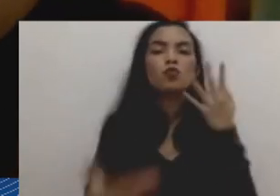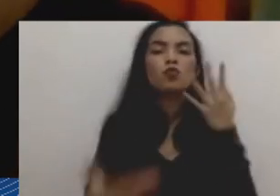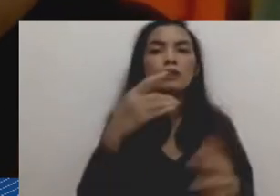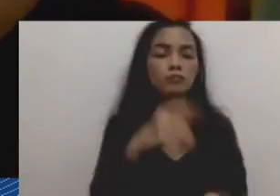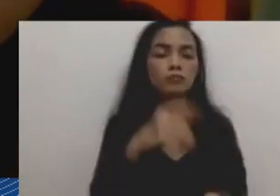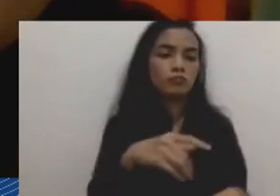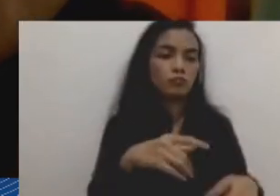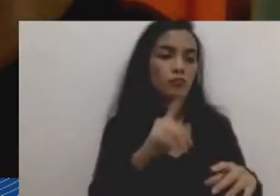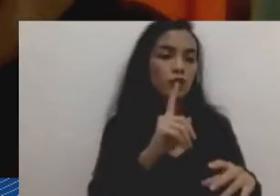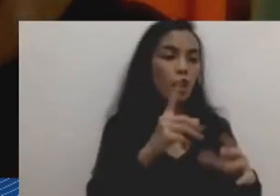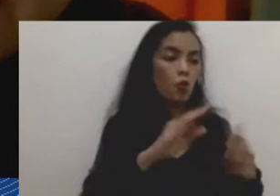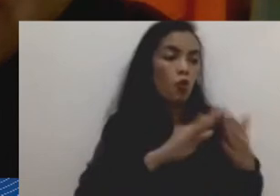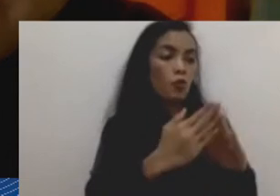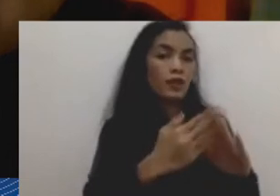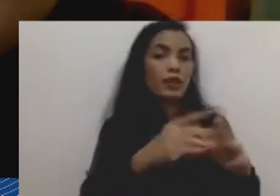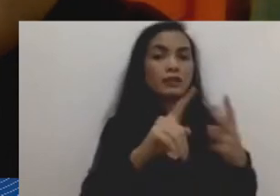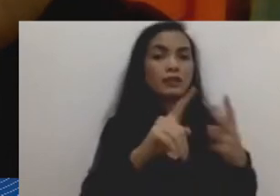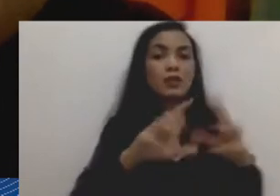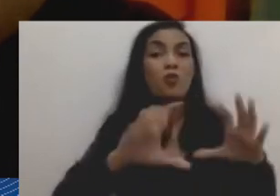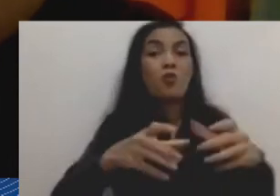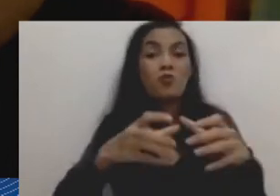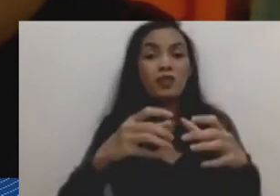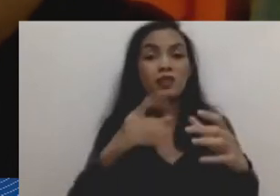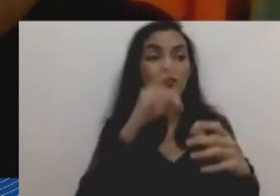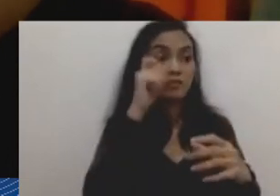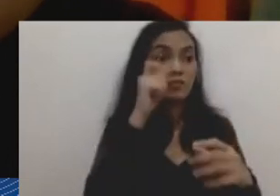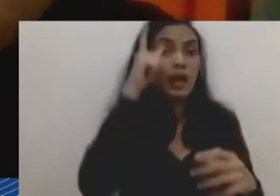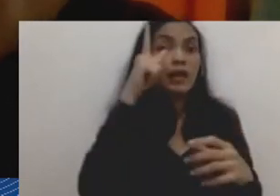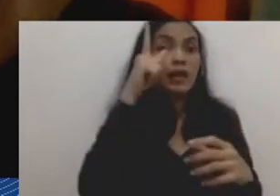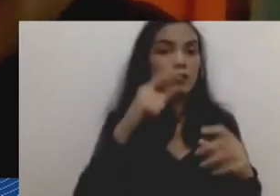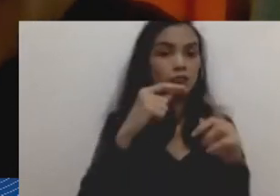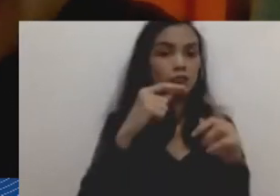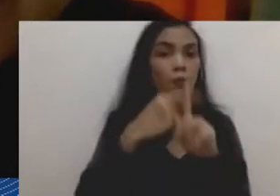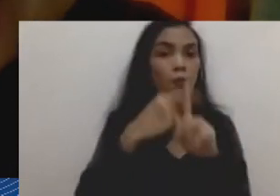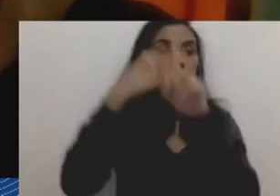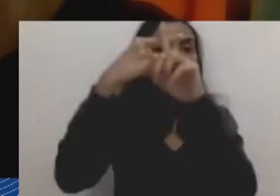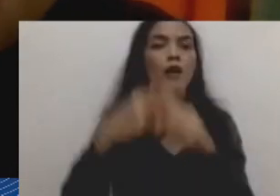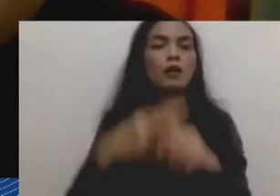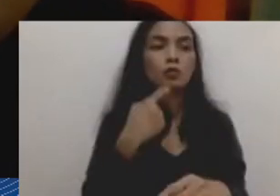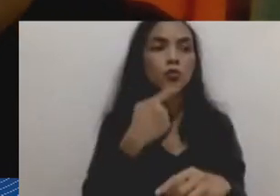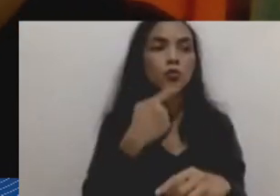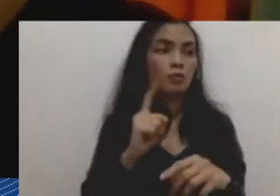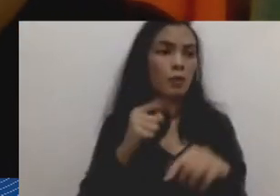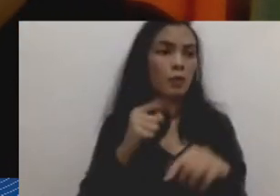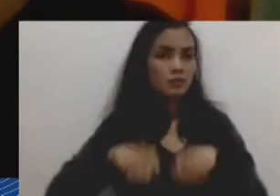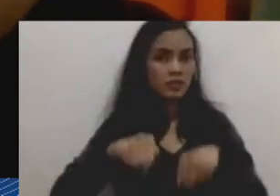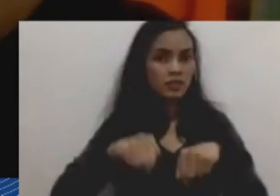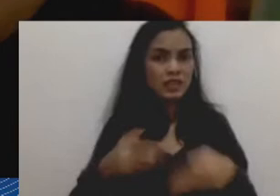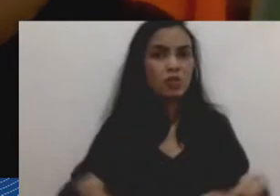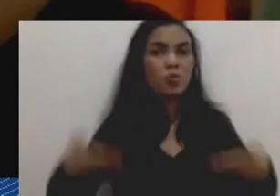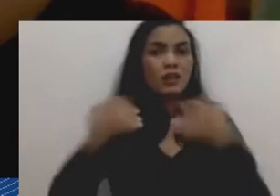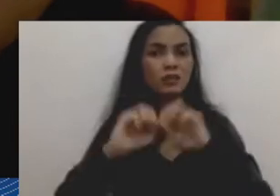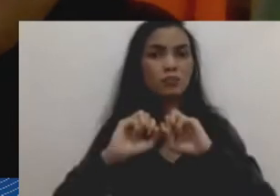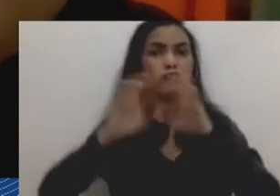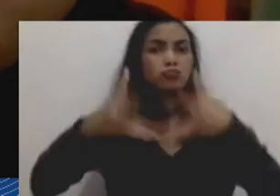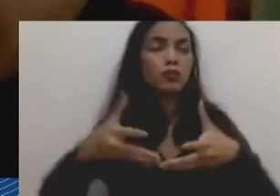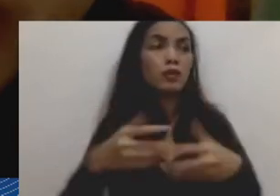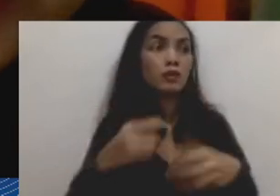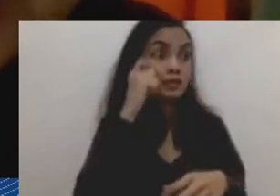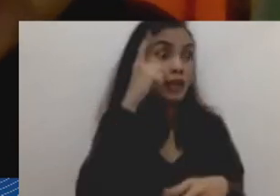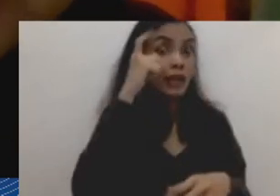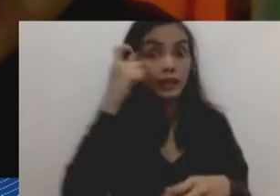meningkatnya kekerasan akibat pandemi, nah ini harus segera dilakukan upaya yang lebih praktikal gitu, yang lebih